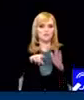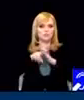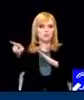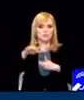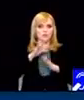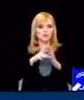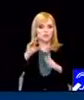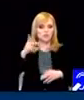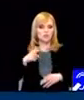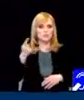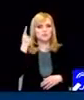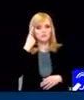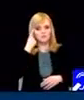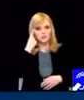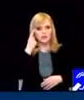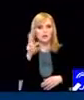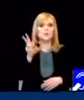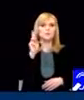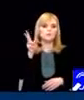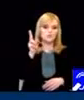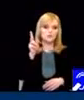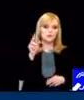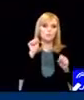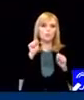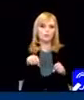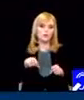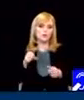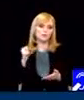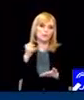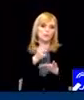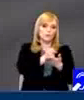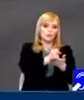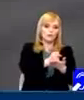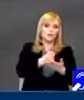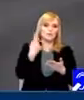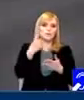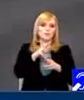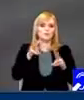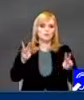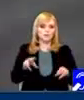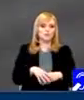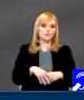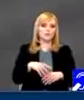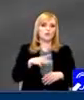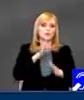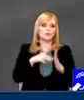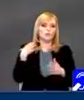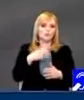Iași, se gândește pe cine putem noi pune prim-ministru la București pentru a